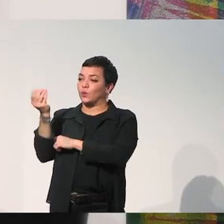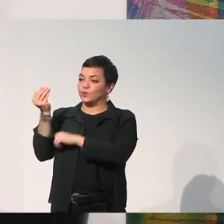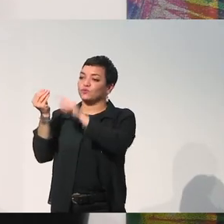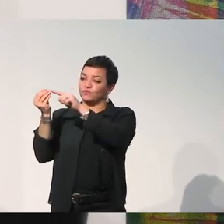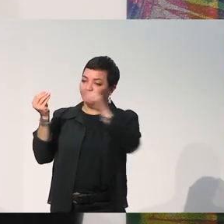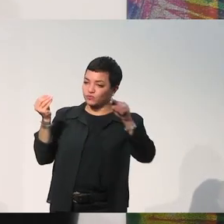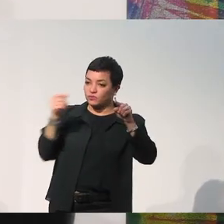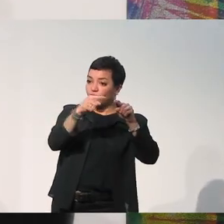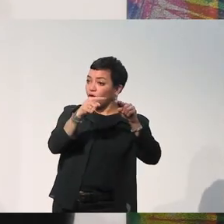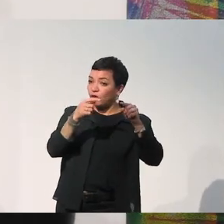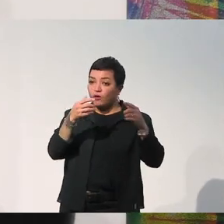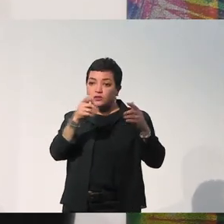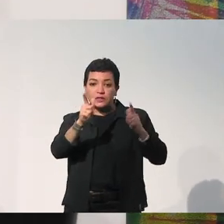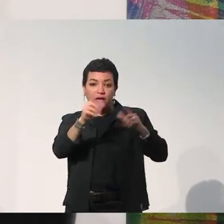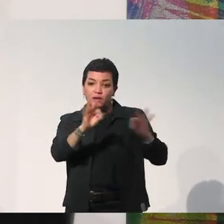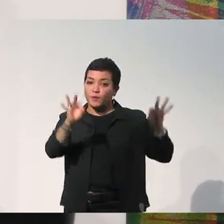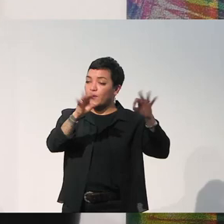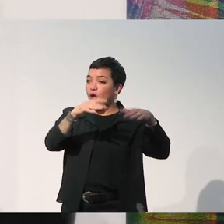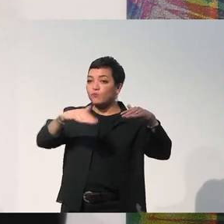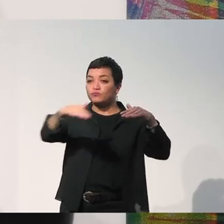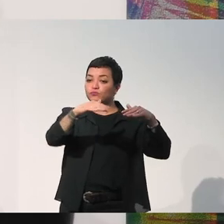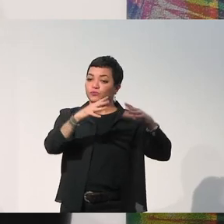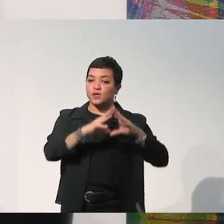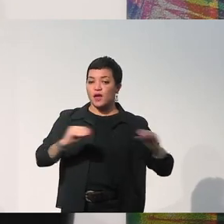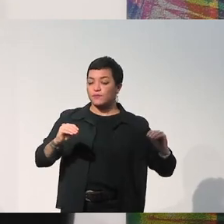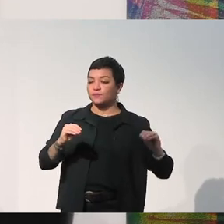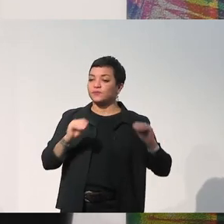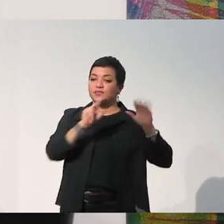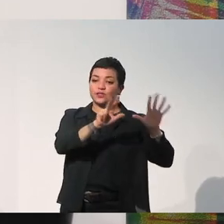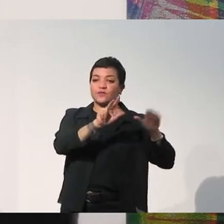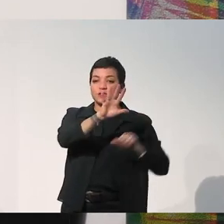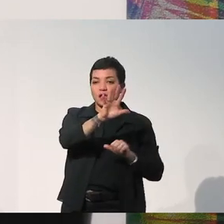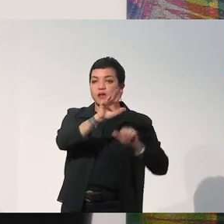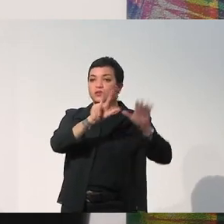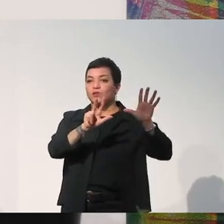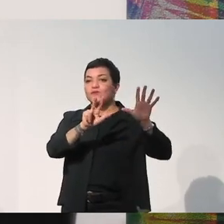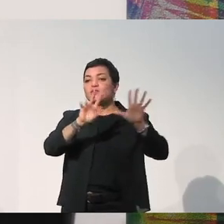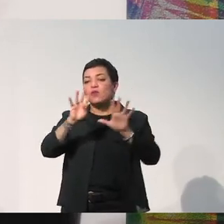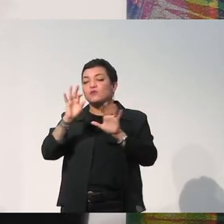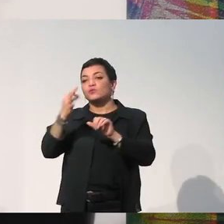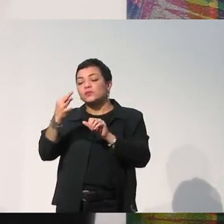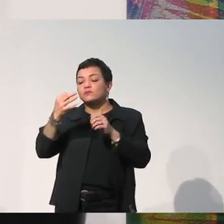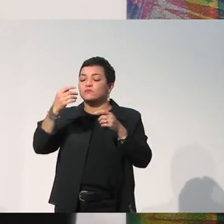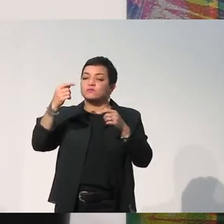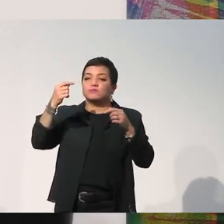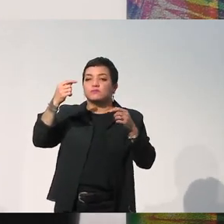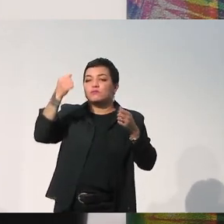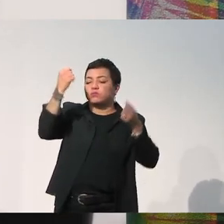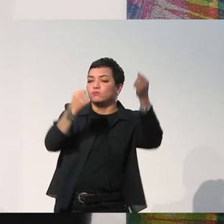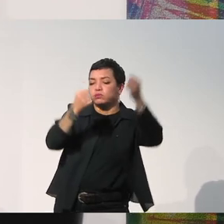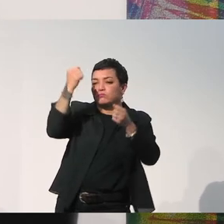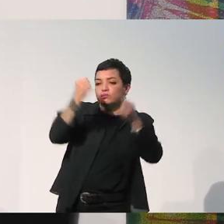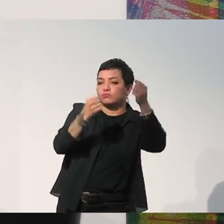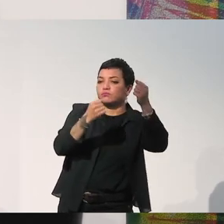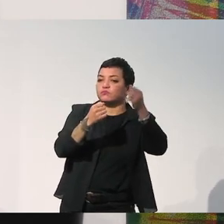épargnée. Il y a eu entre 85 et 89 quelques incursions, en fait, des bombardements anarchiques